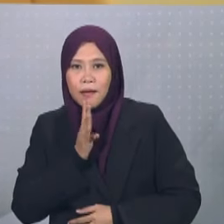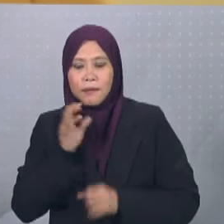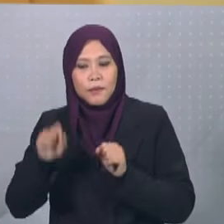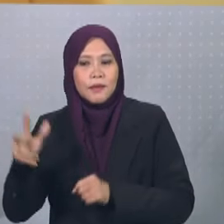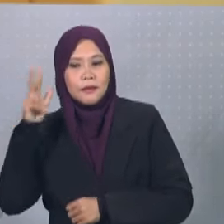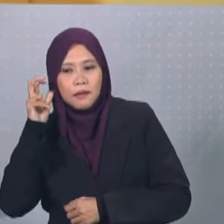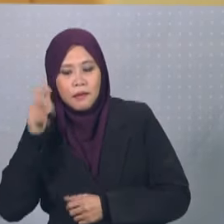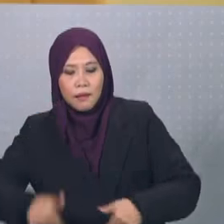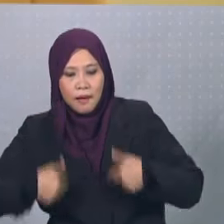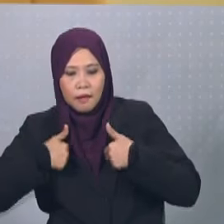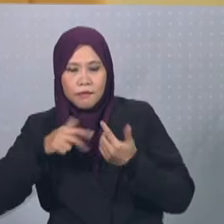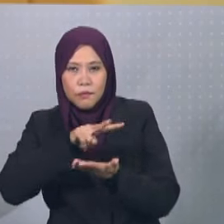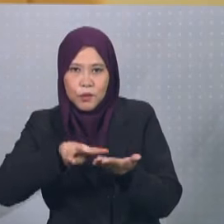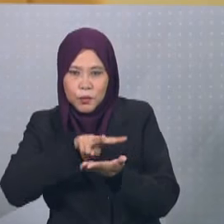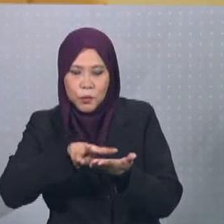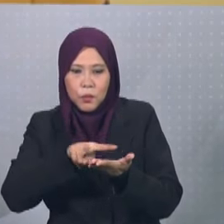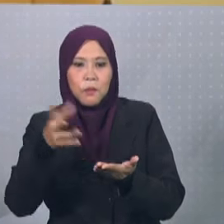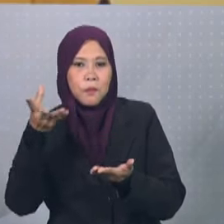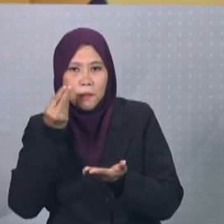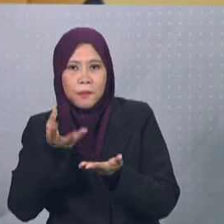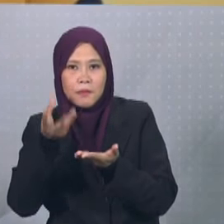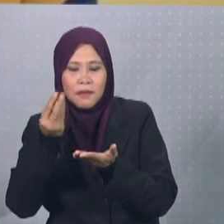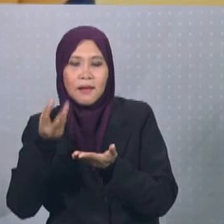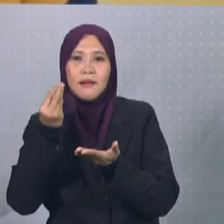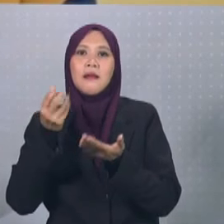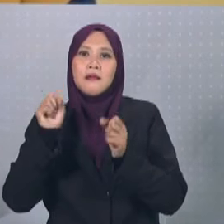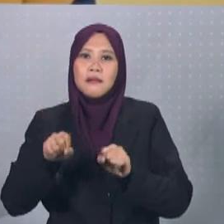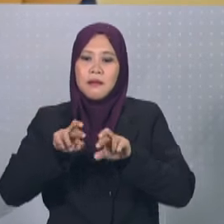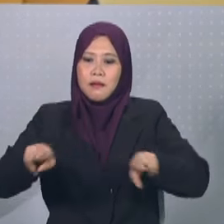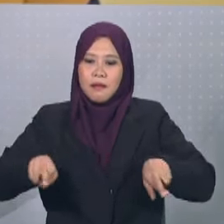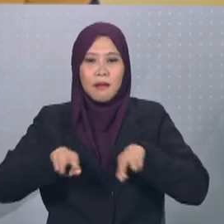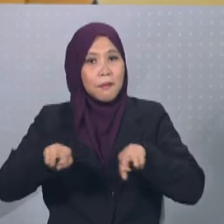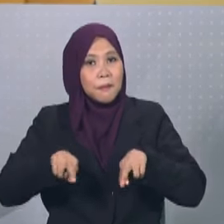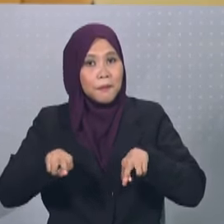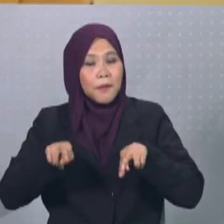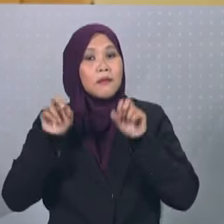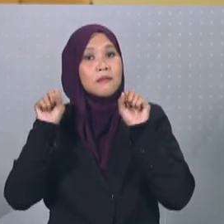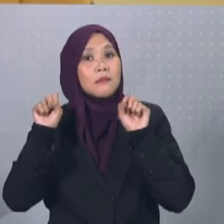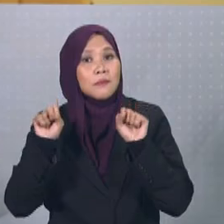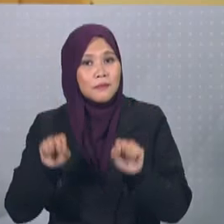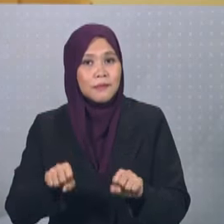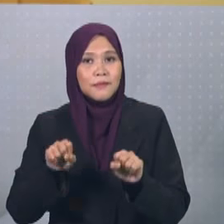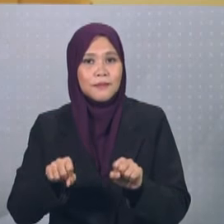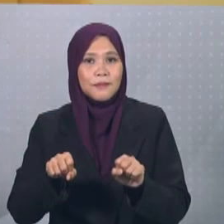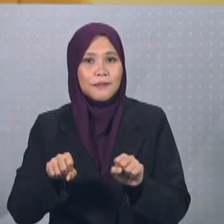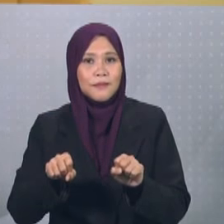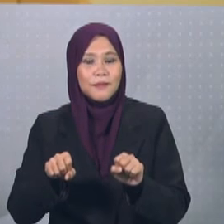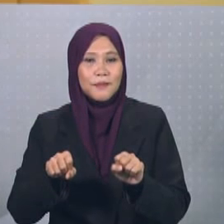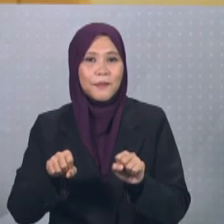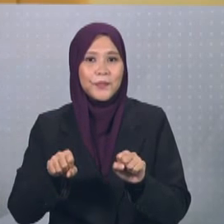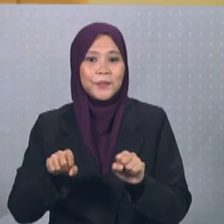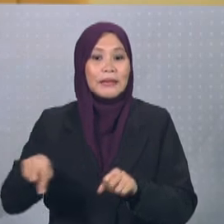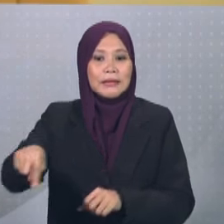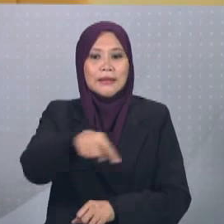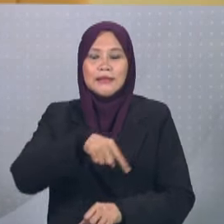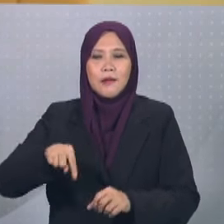mungkin secara live ataupun secara video yang telah dirakam, so apa ni, benda tu boleh mungkin apa ni, membuatkan